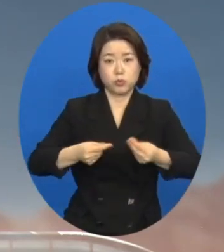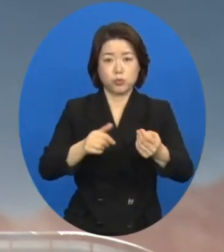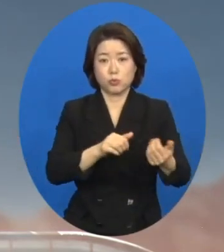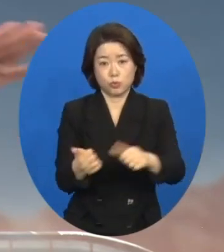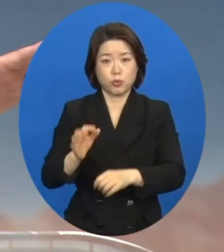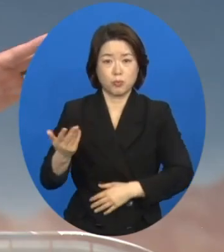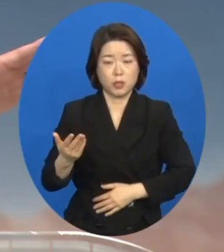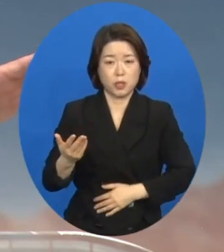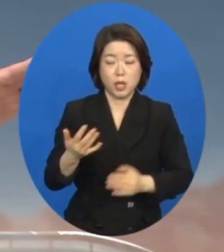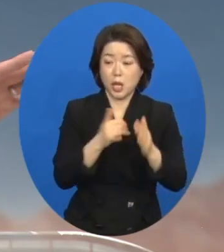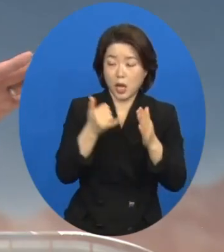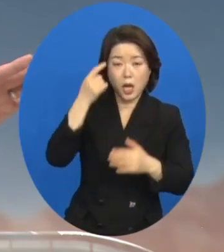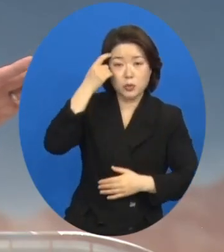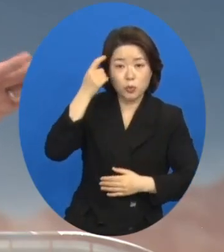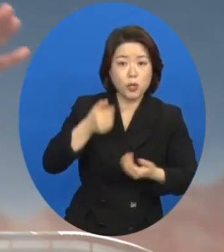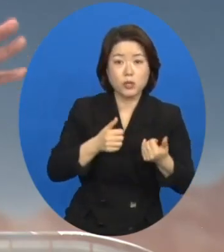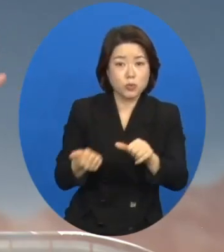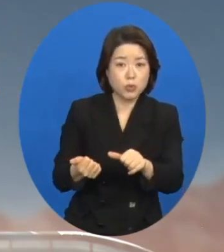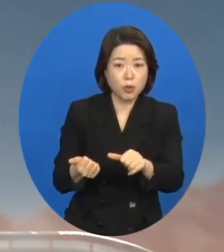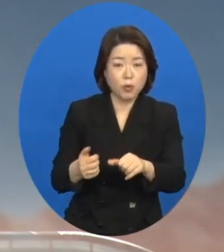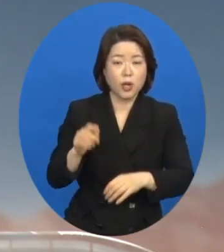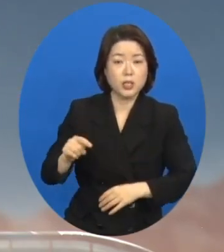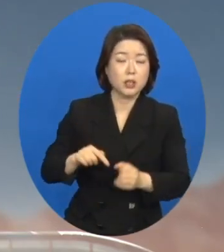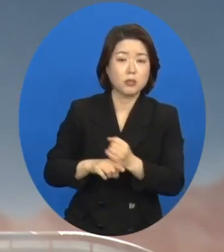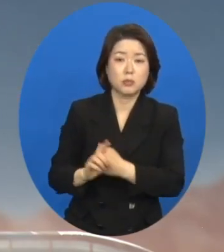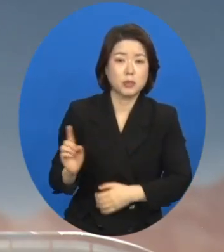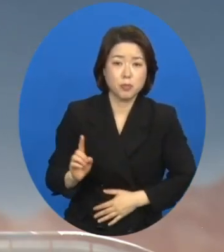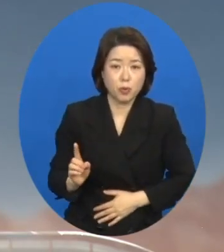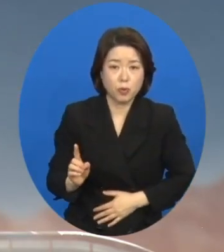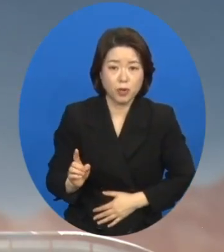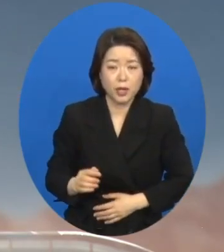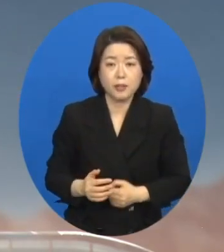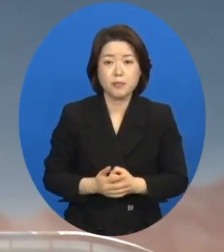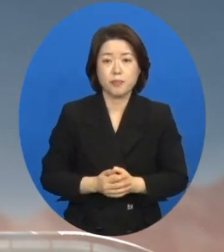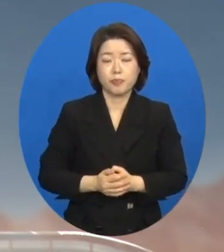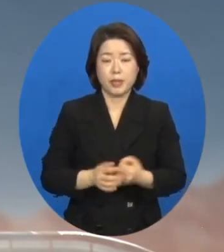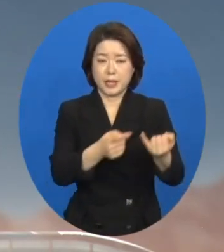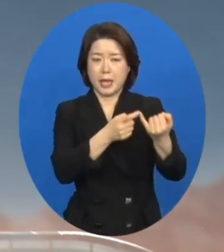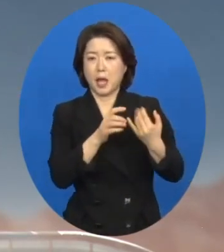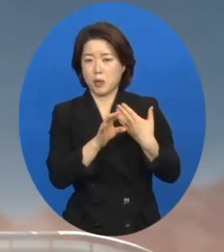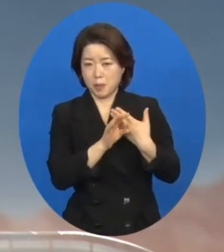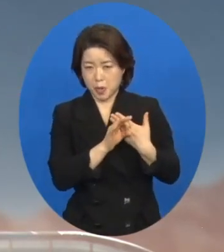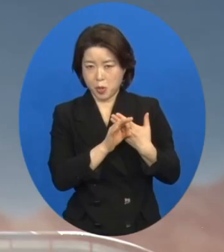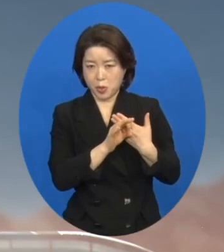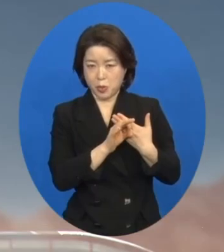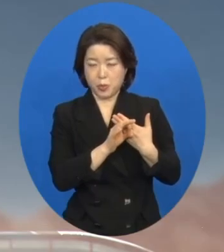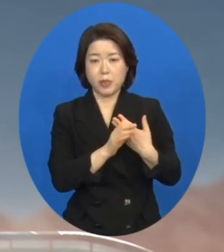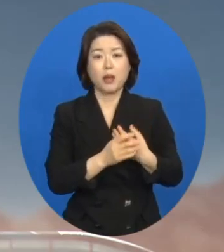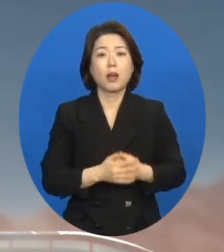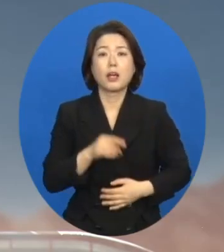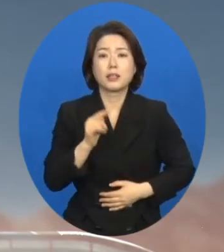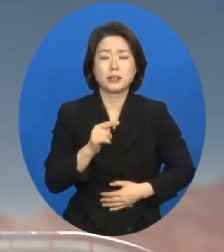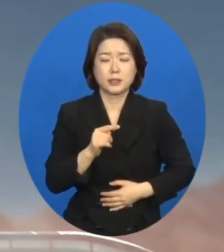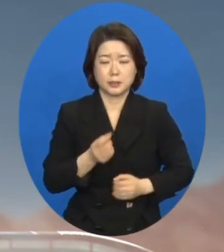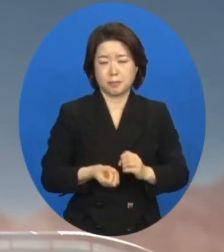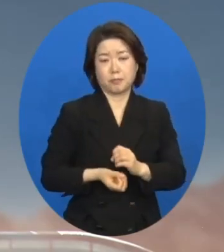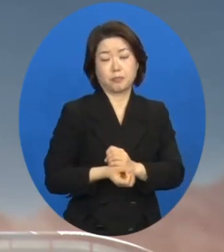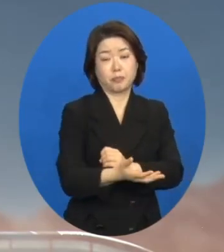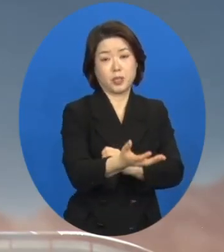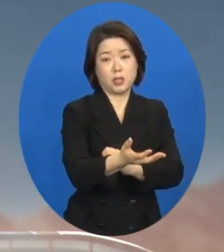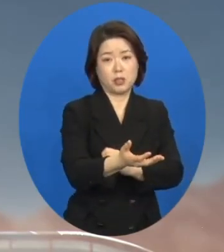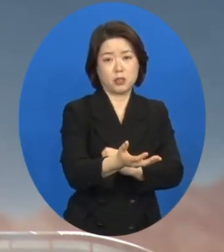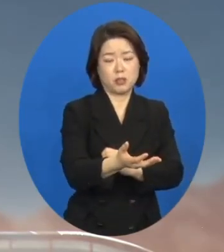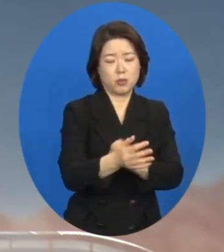죽이면 되죠. 왜 가족은 왜 죽일까요? 이게 무슨 의미냐면 가늠을 하면요, 그 파급력은요